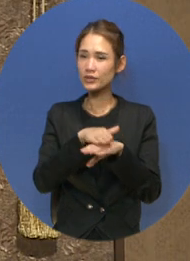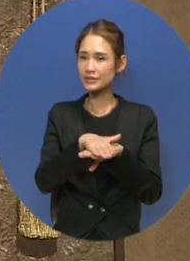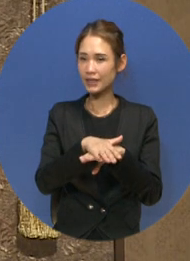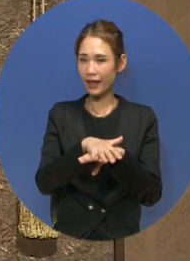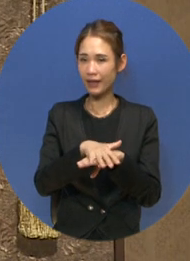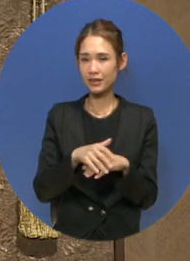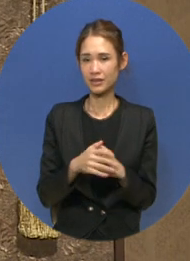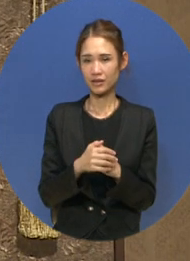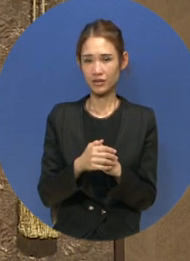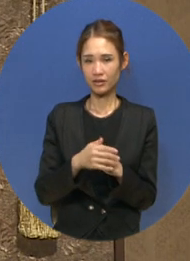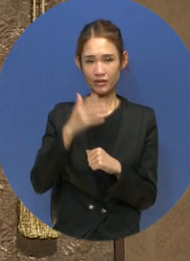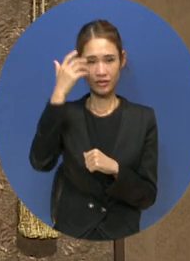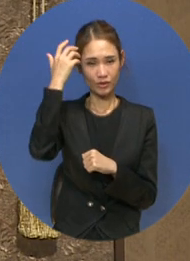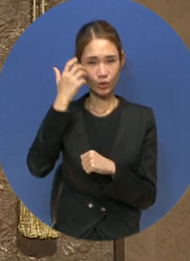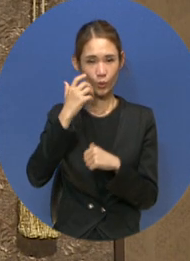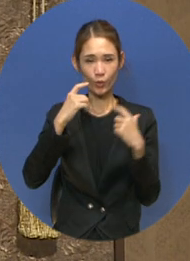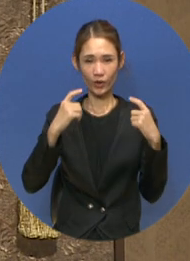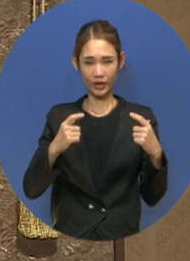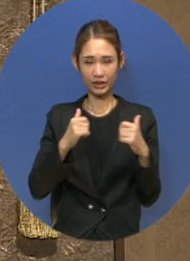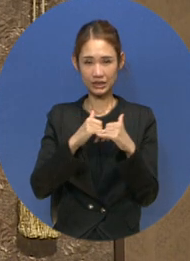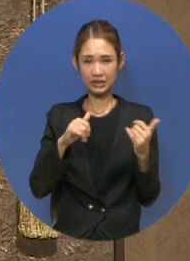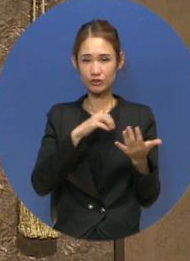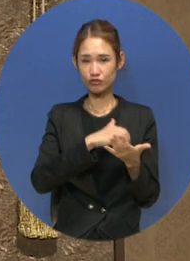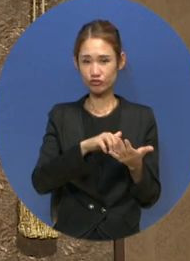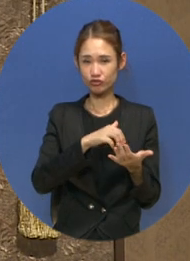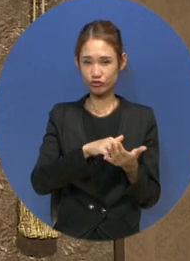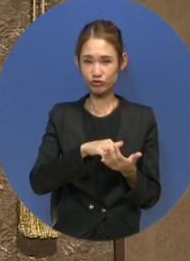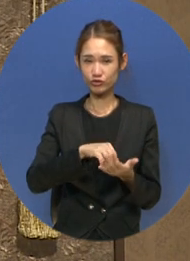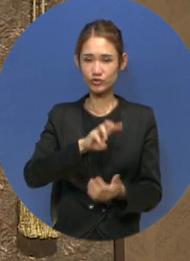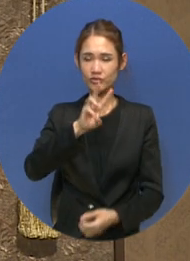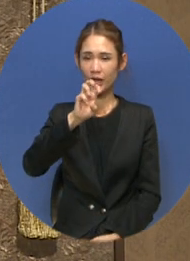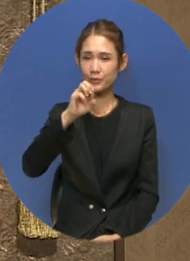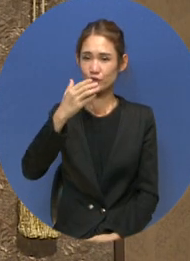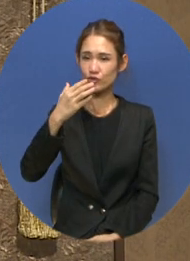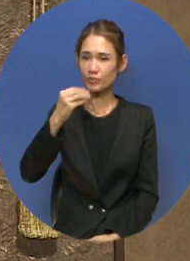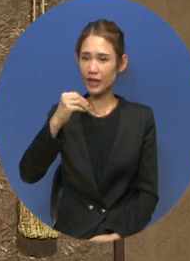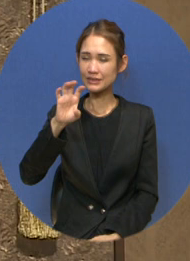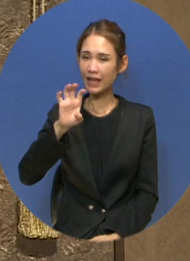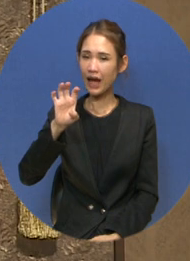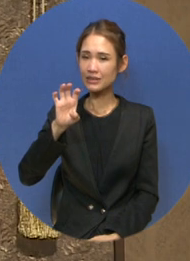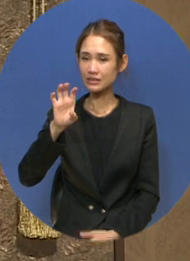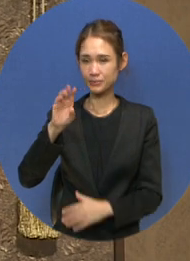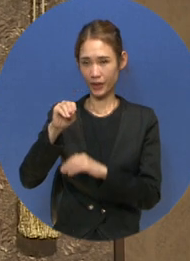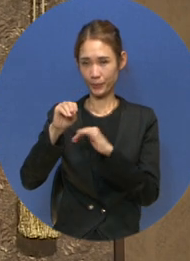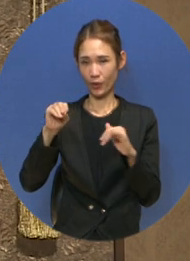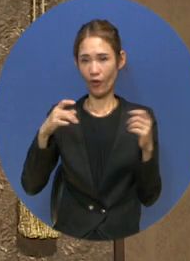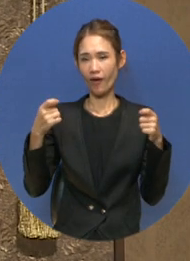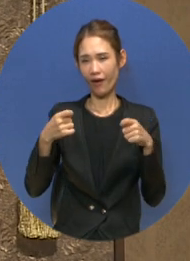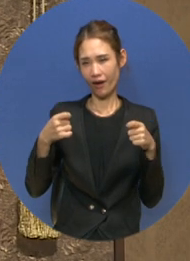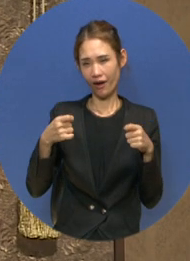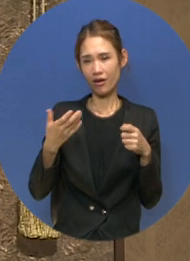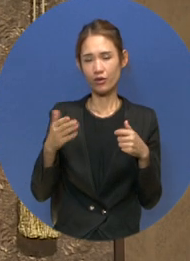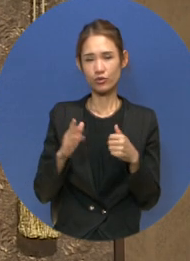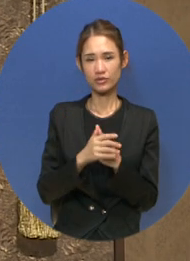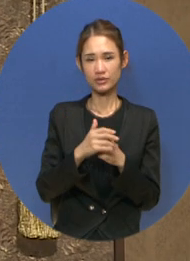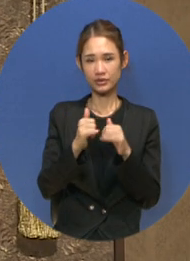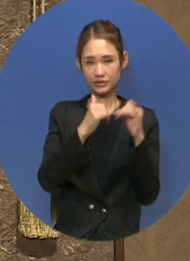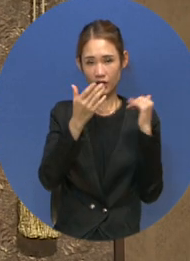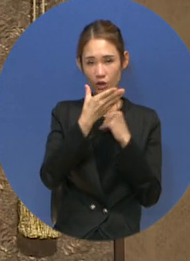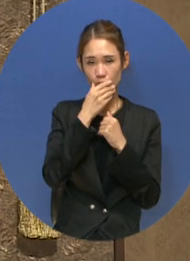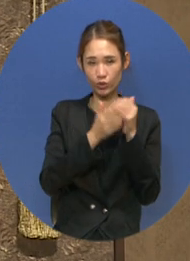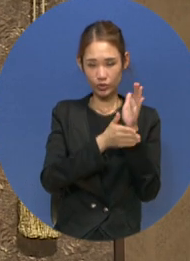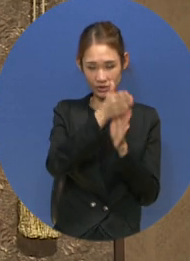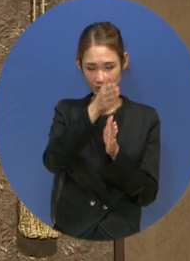네트워크인데요. 영등포가 인구가 39만, 40만에 육박하고 있는데 사회복지시설이 상대적으로